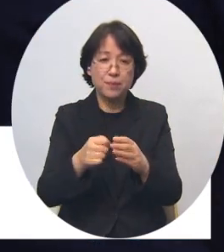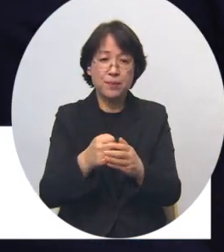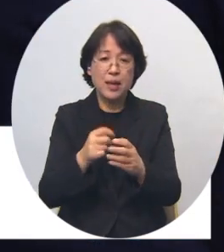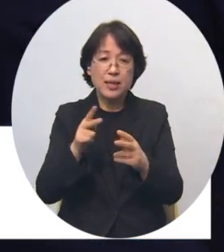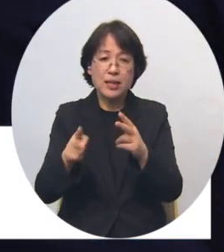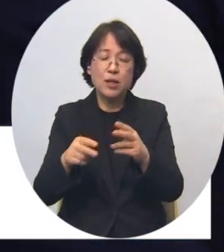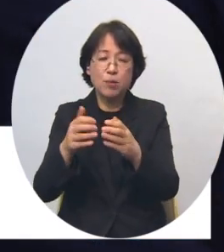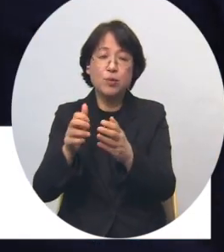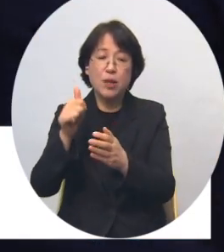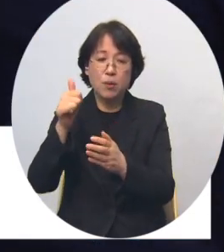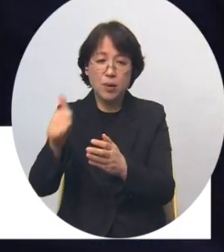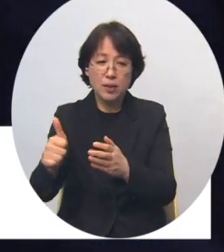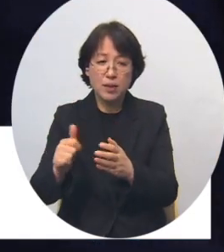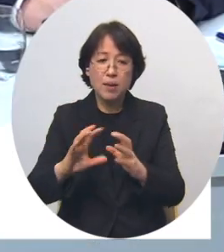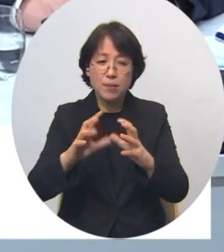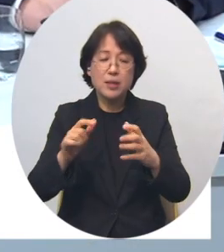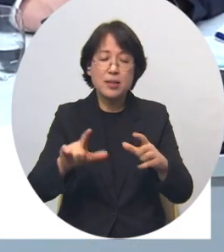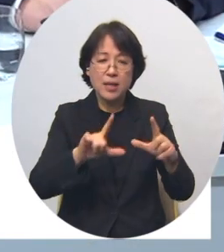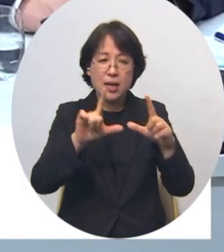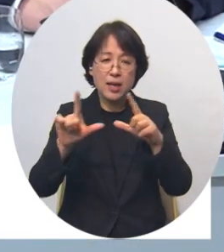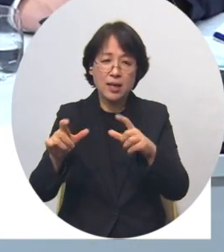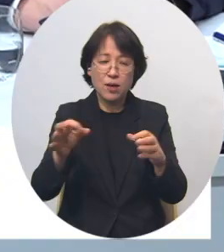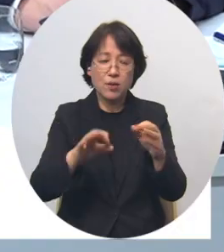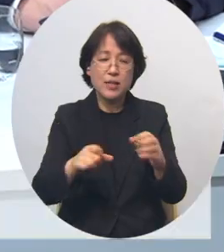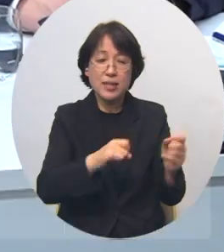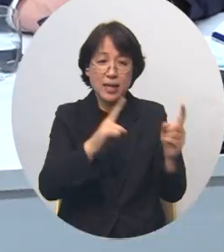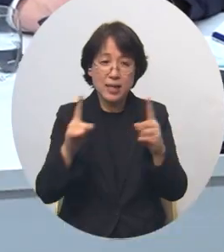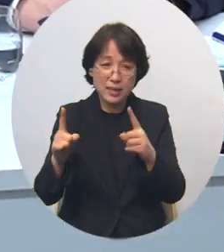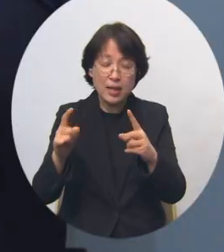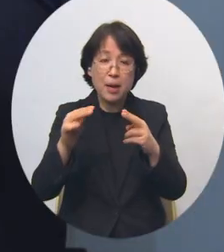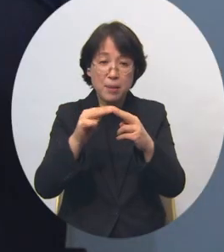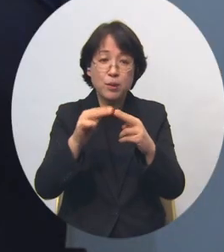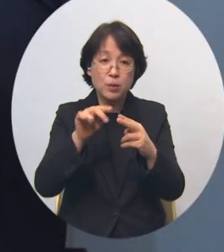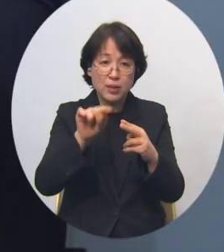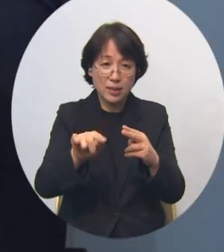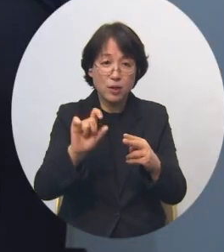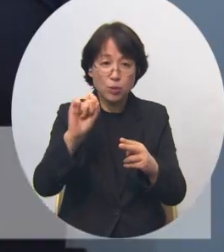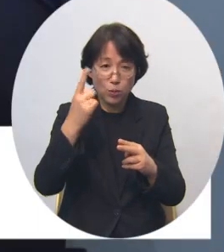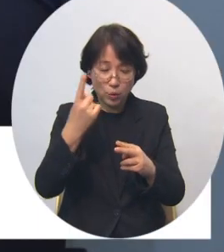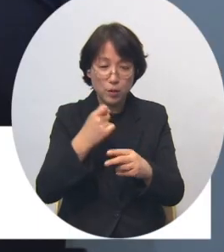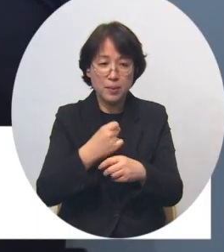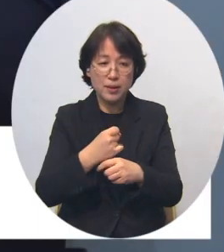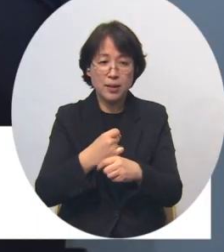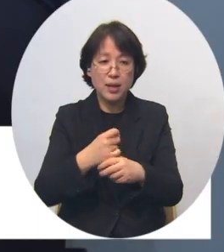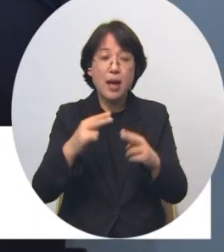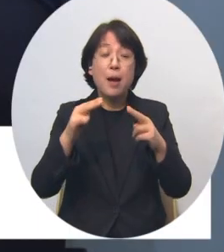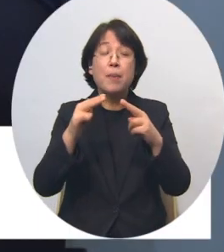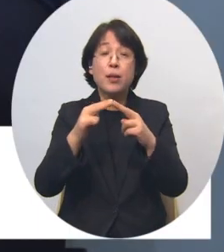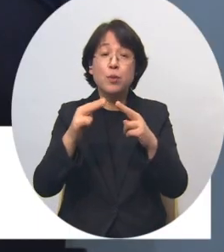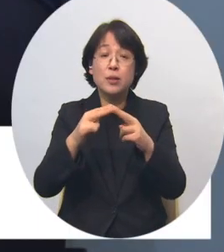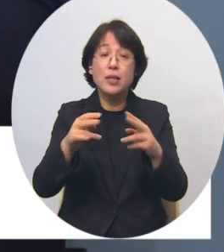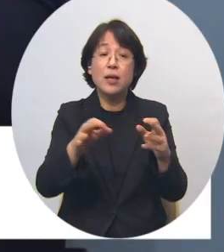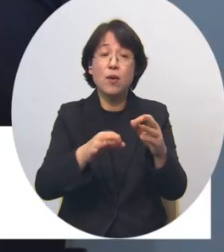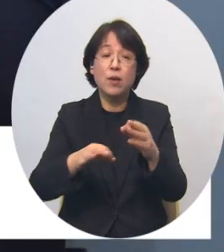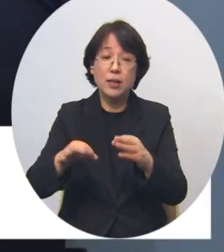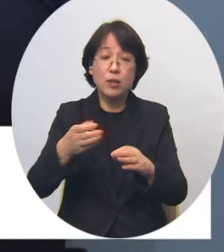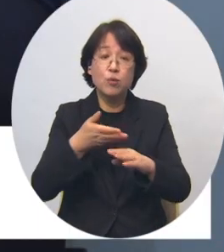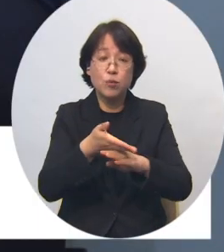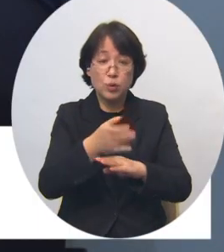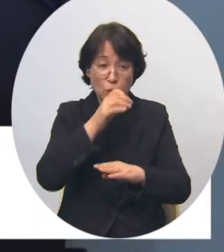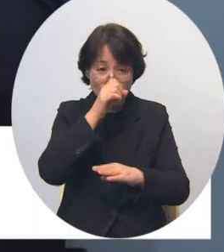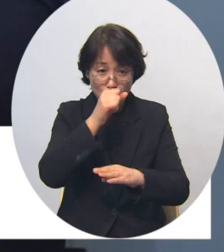담비라며 민생경제를 살리는 계기로 만들겠다고 강조했습니다. 네, 이 반도체 경기가 좀 좋아진다는